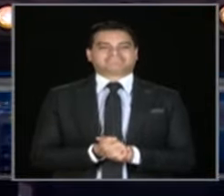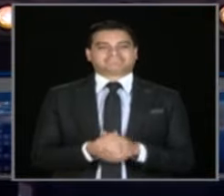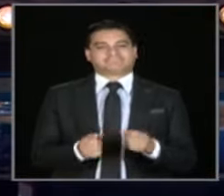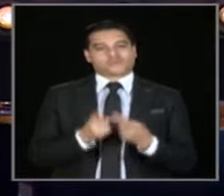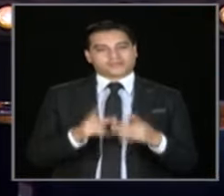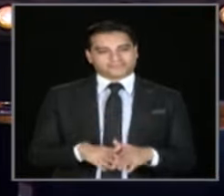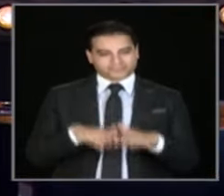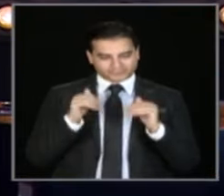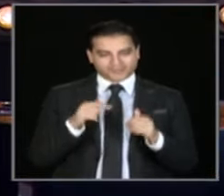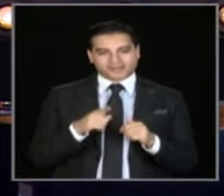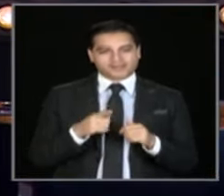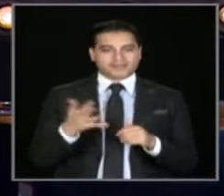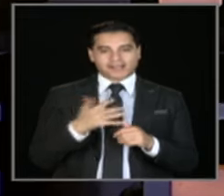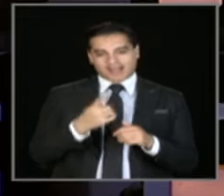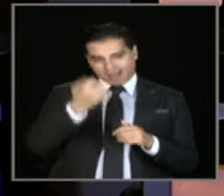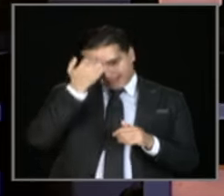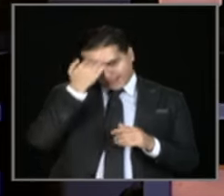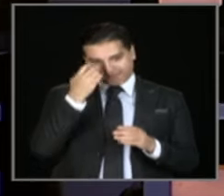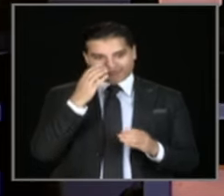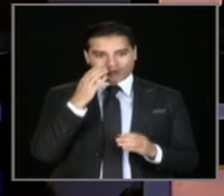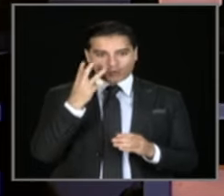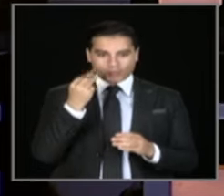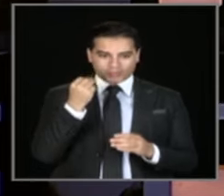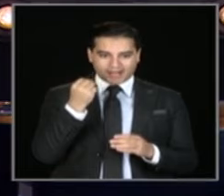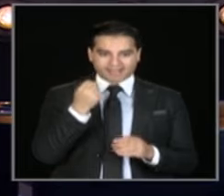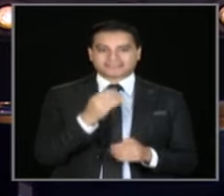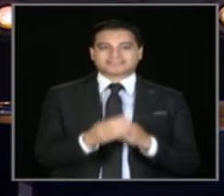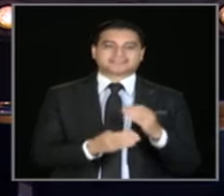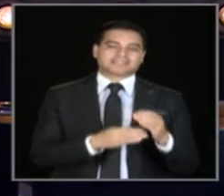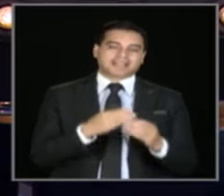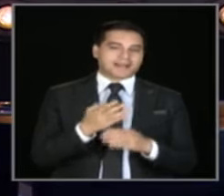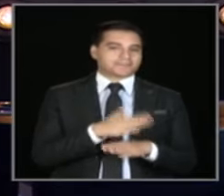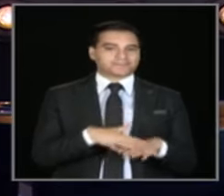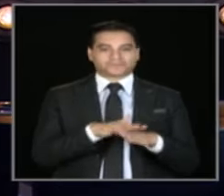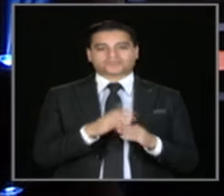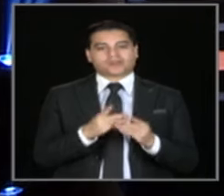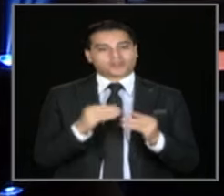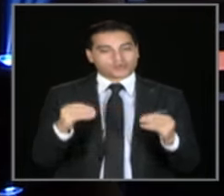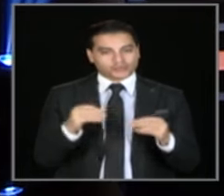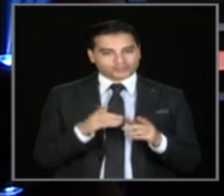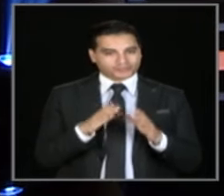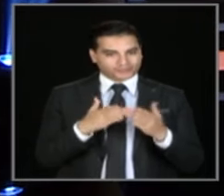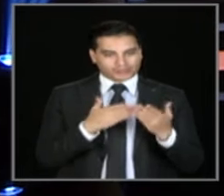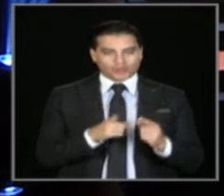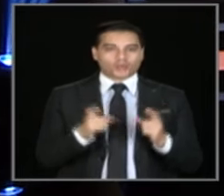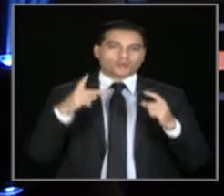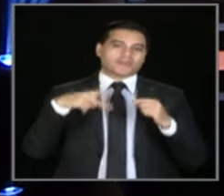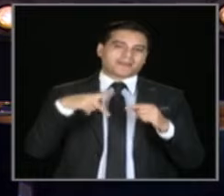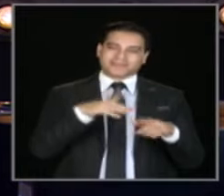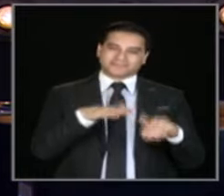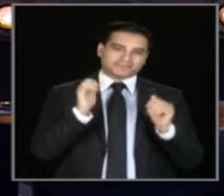هتودع الموسم ومعاك 1030 نقطة. فريق غرناطة هنفتقدكم في دور الثمانية